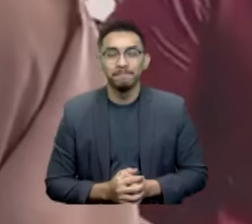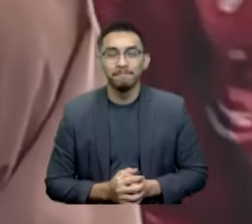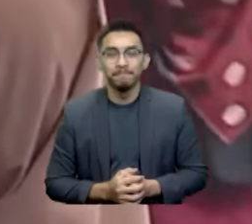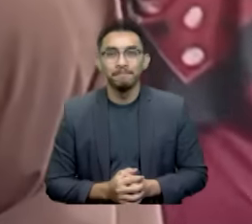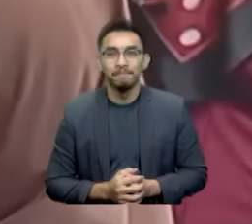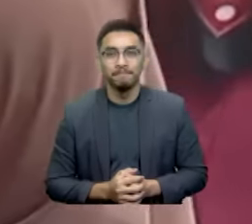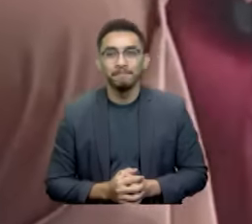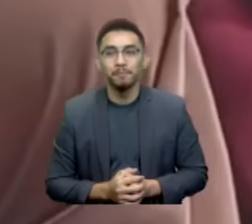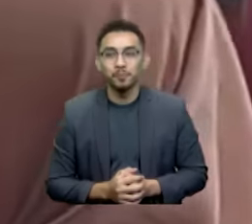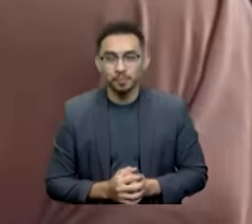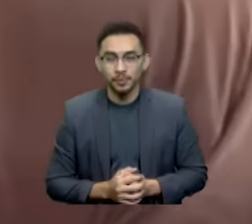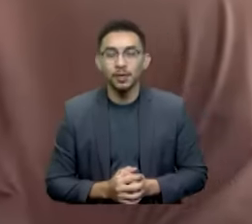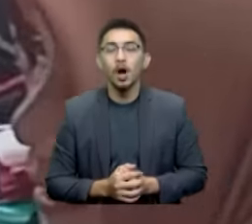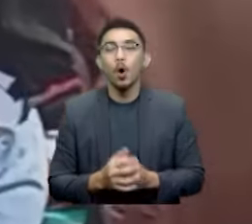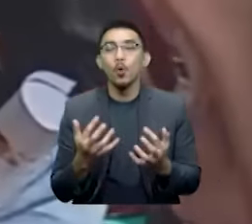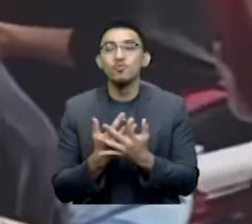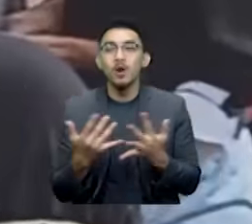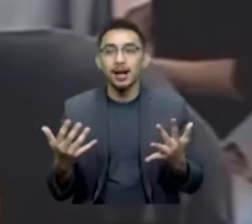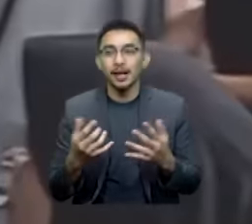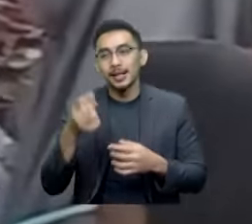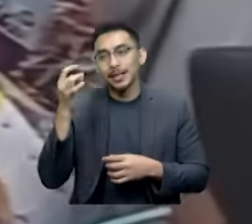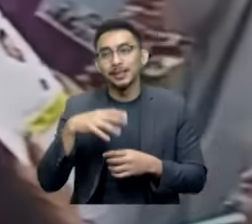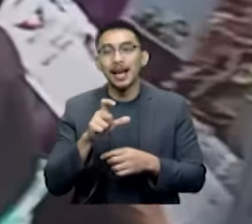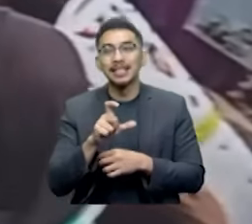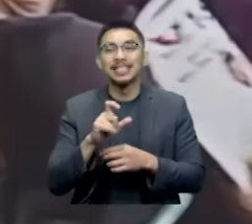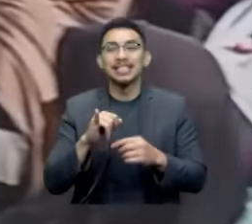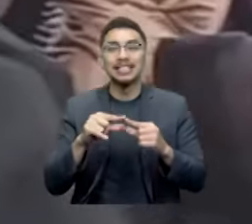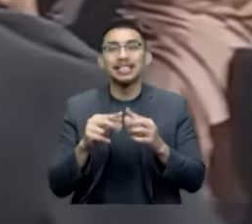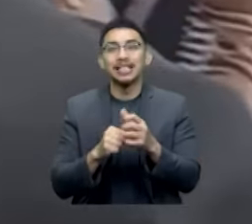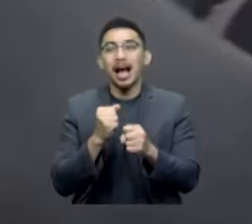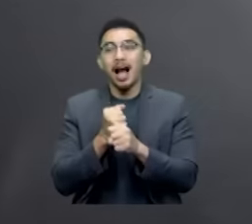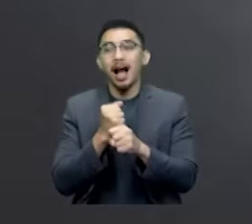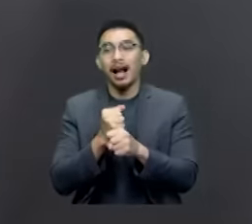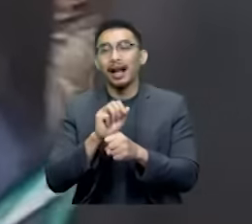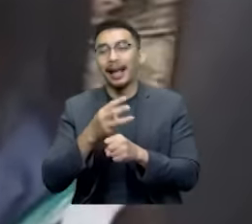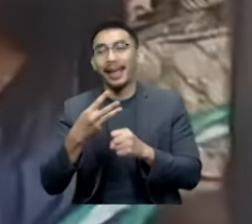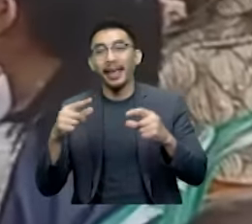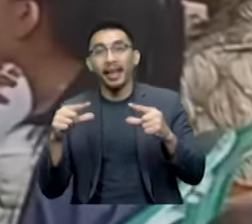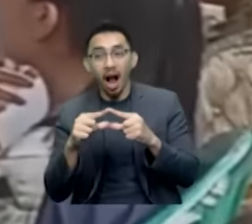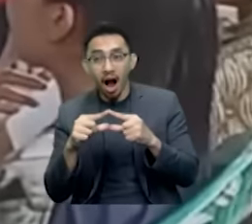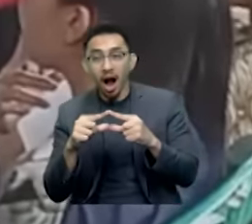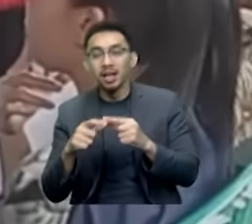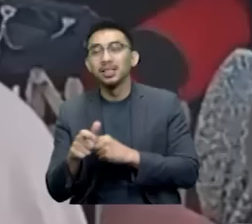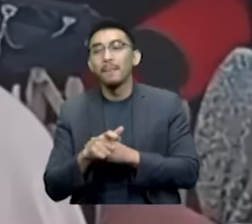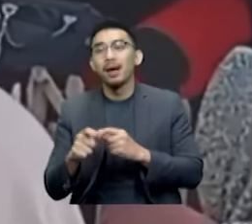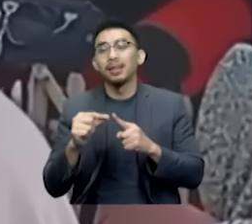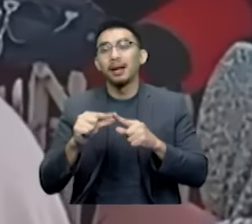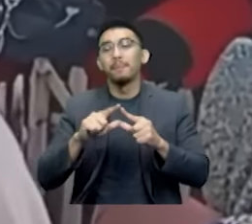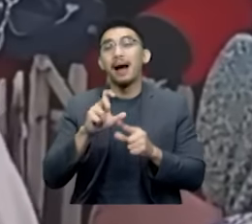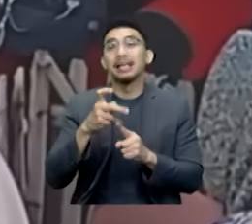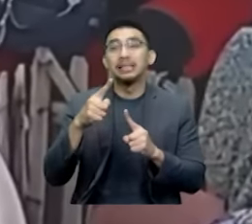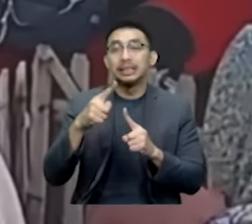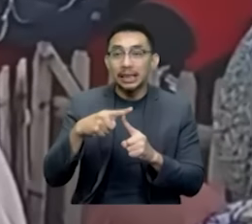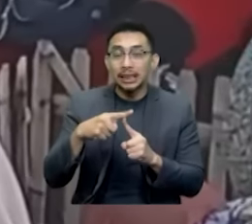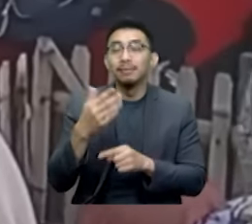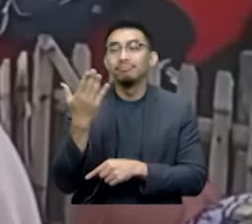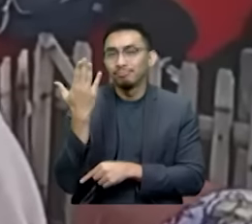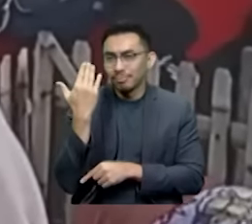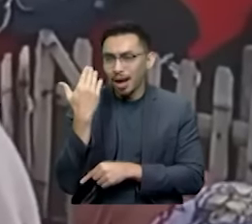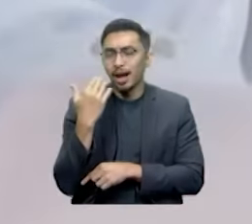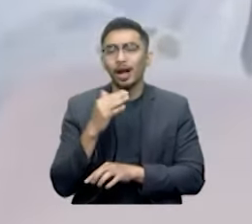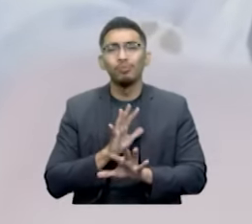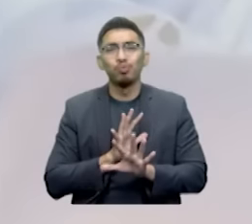Ratusan warga Desa Cinanggela, Kecamatan Pacet, rela antri di bawah guyuran hujan demi mendapatkan minyak goreng murah yang digelar caleg DPR RI Daerah Pemilihan